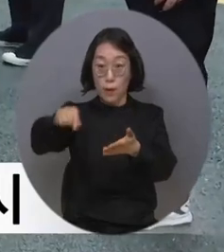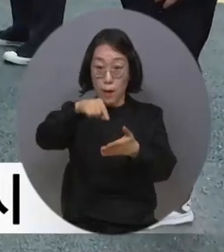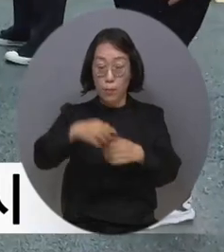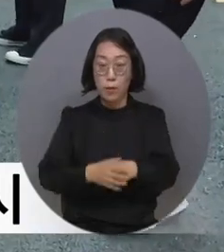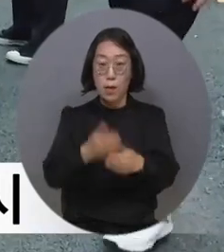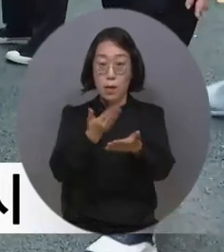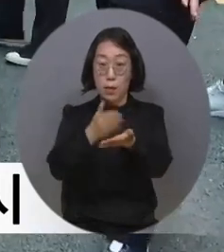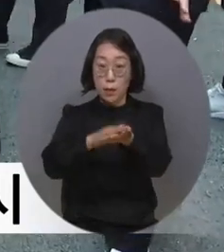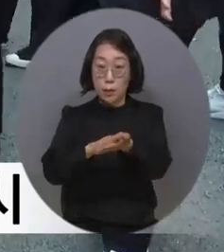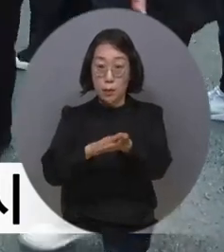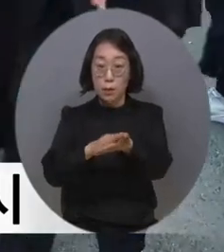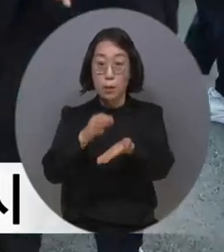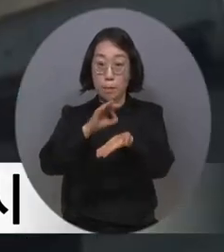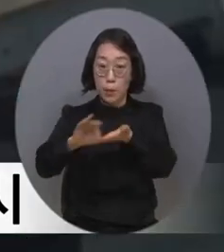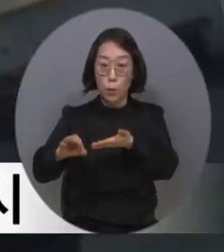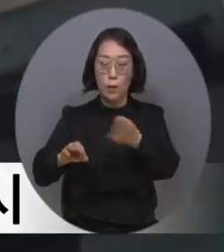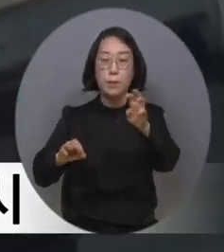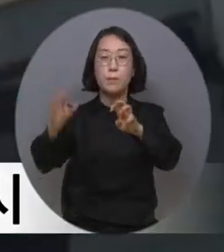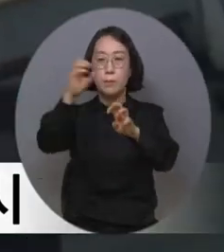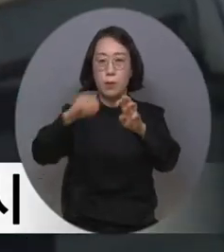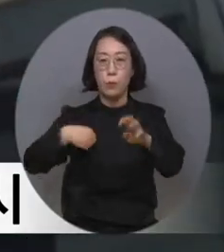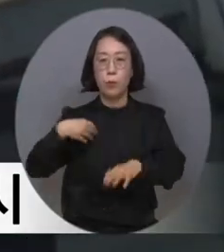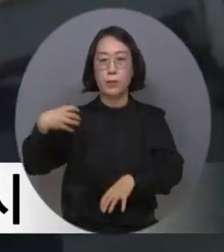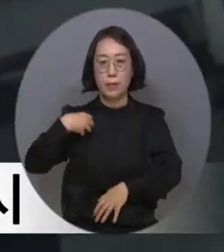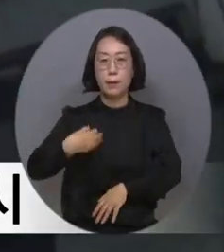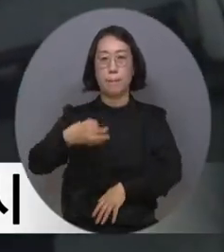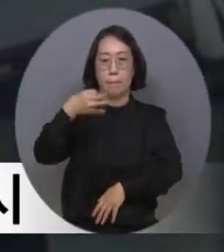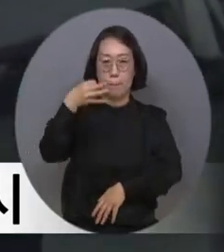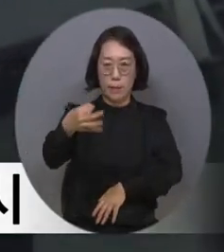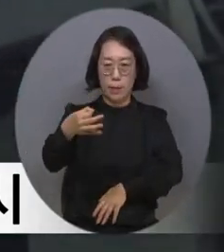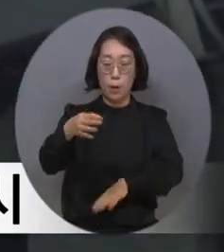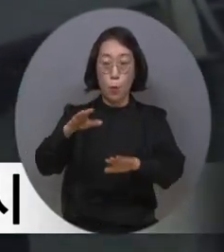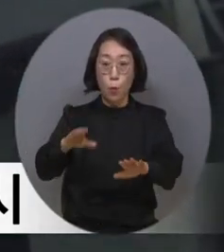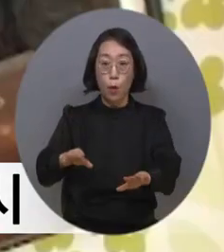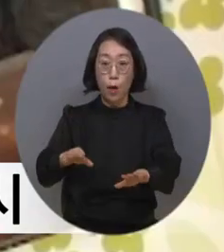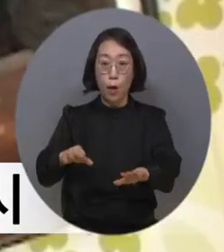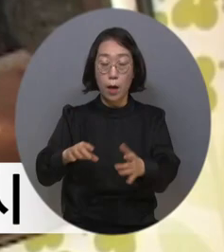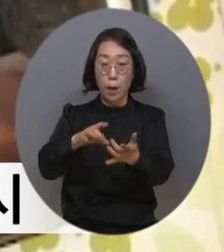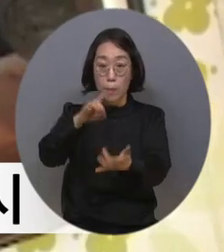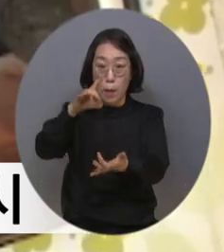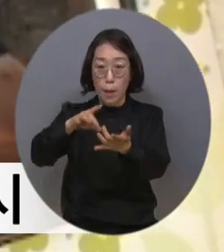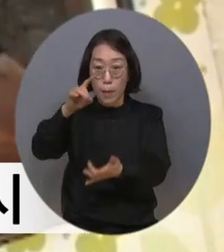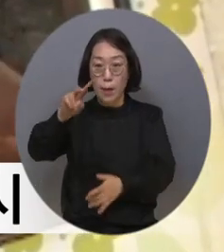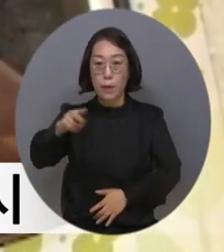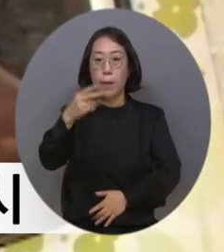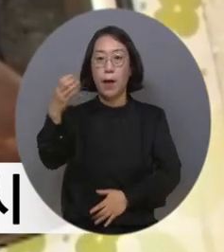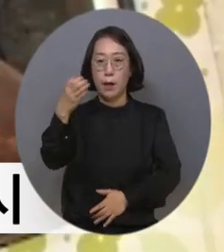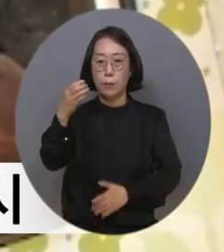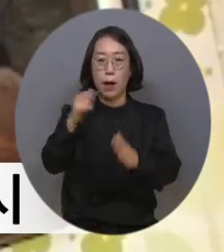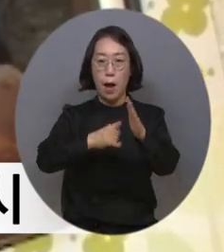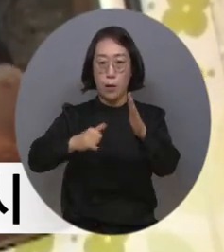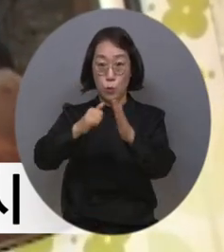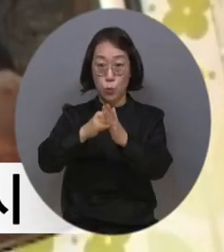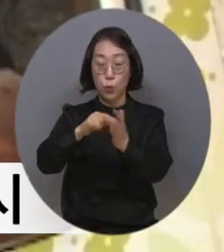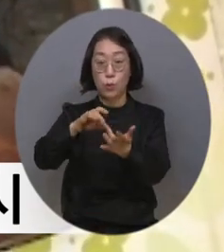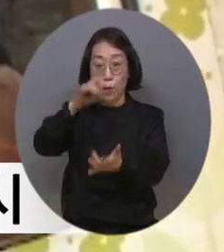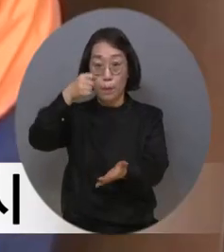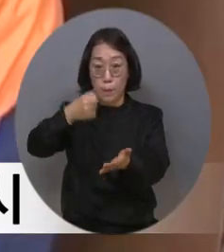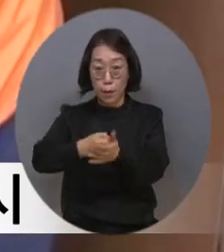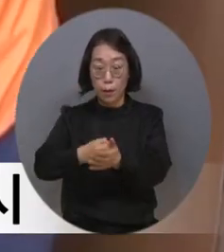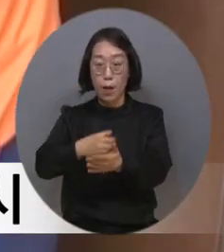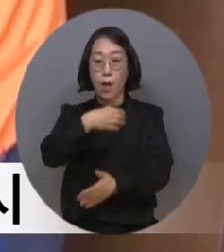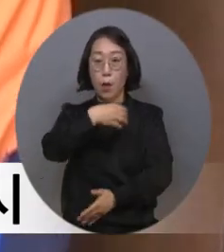개조비의 30%를 본인이 부담해야 합니다 올해 사업 대상은 총 202가구로 신청은